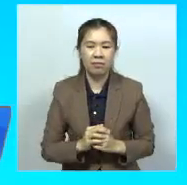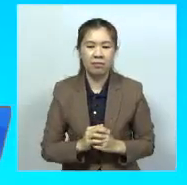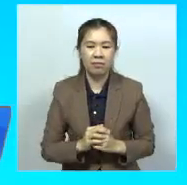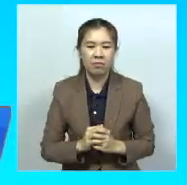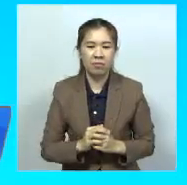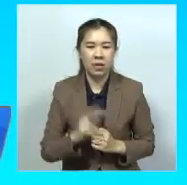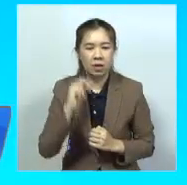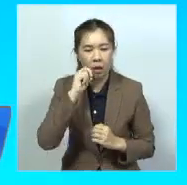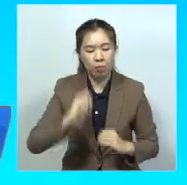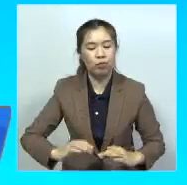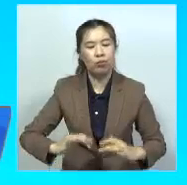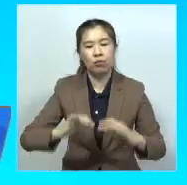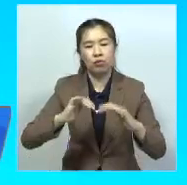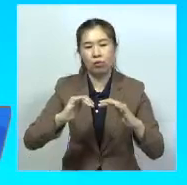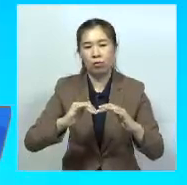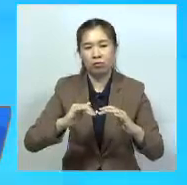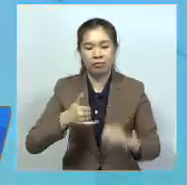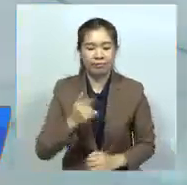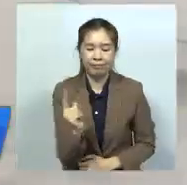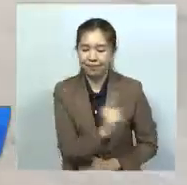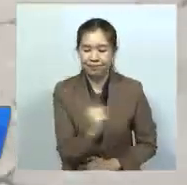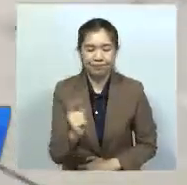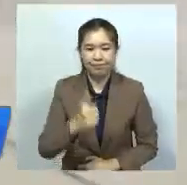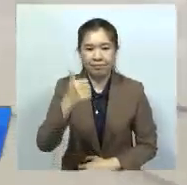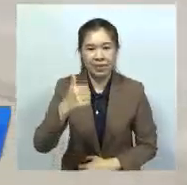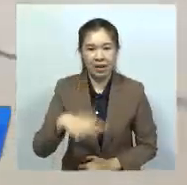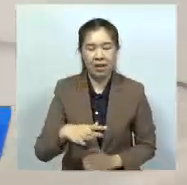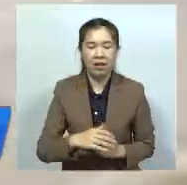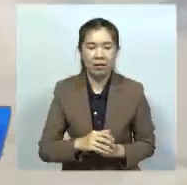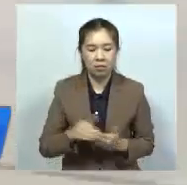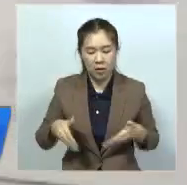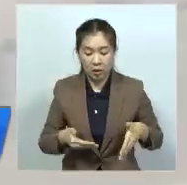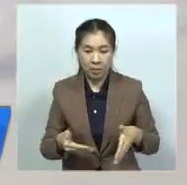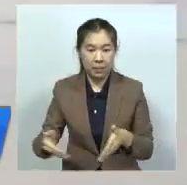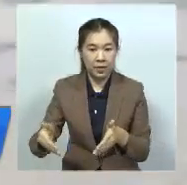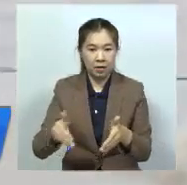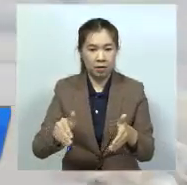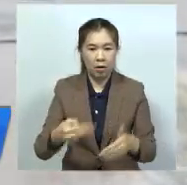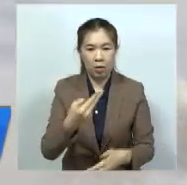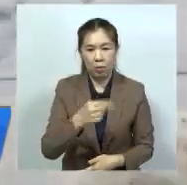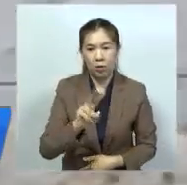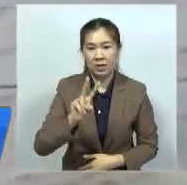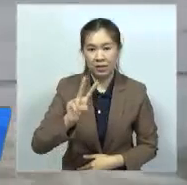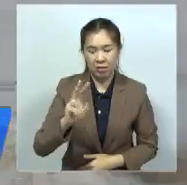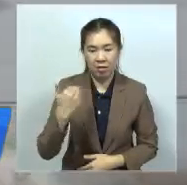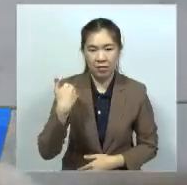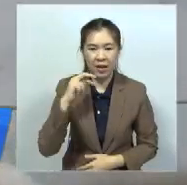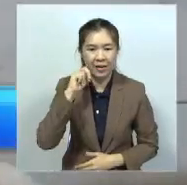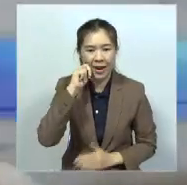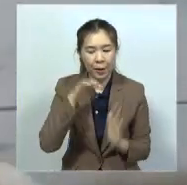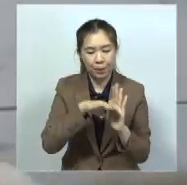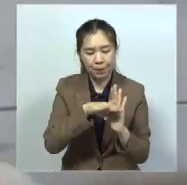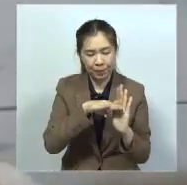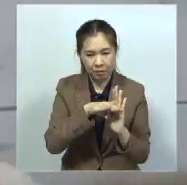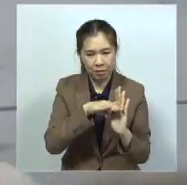งตอนนี้ถูกตัดขาดขณะที่บริเวณสะพานข้ามคลองแซะที่บ้านห้วยพานหมู่ที่2ตำบลนพพิตำระดับน้ำใน